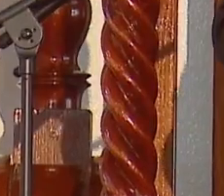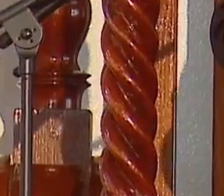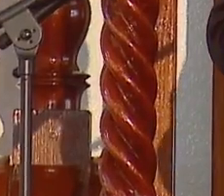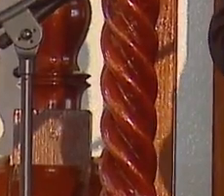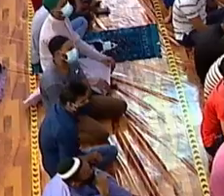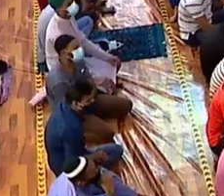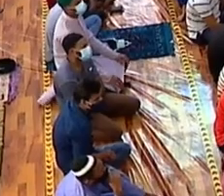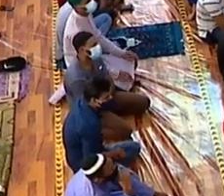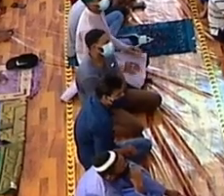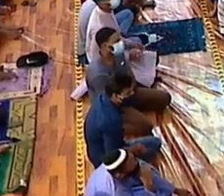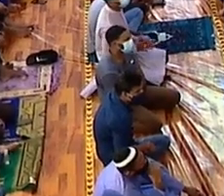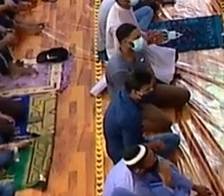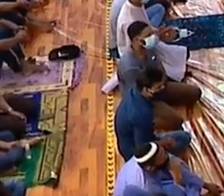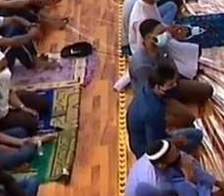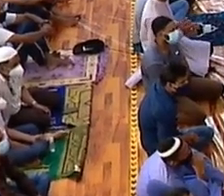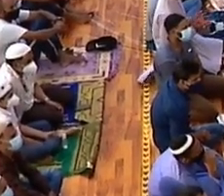alamin.